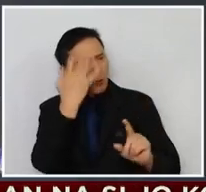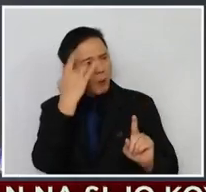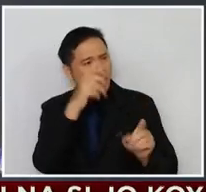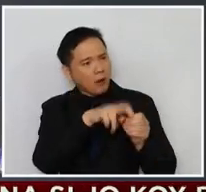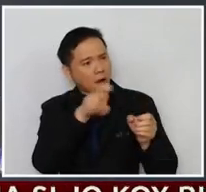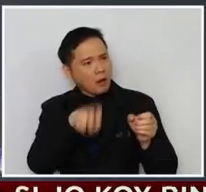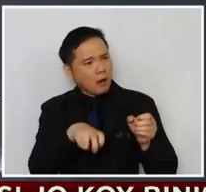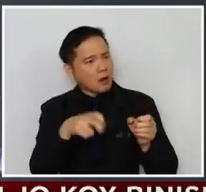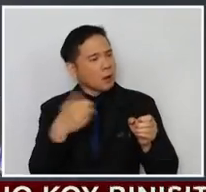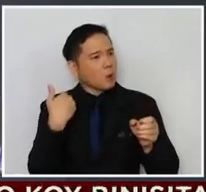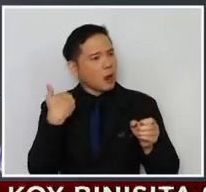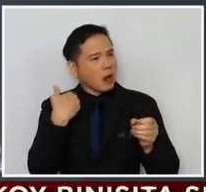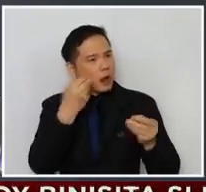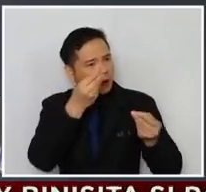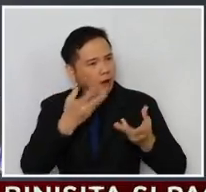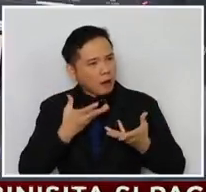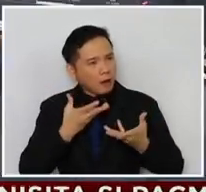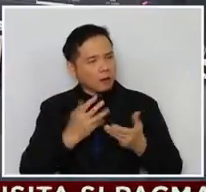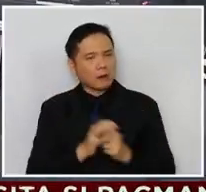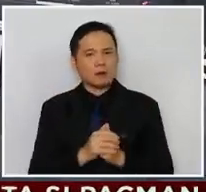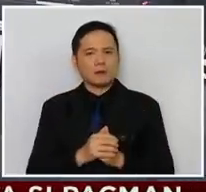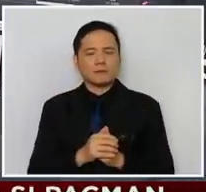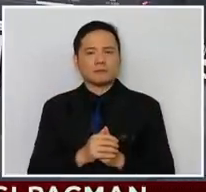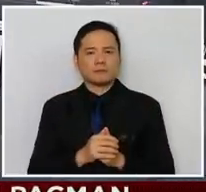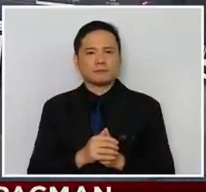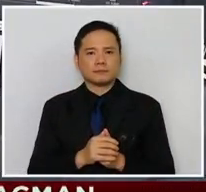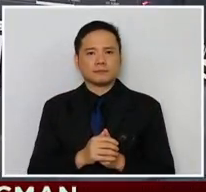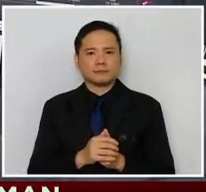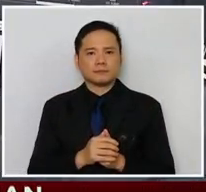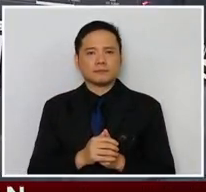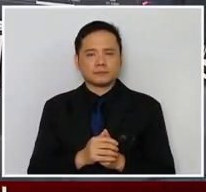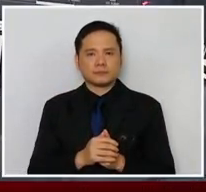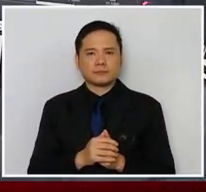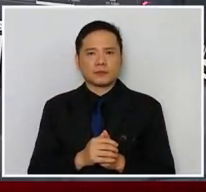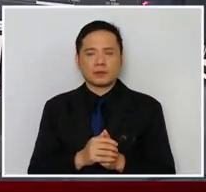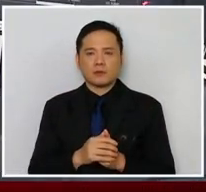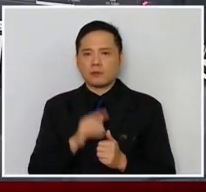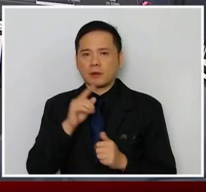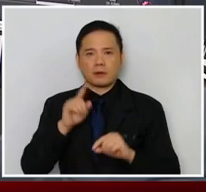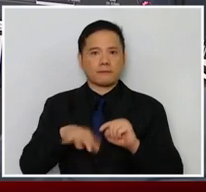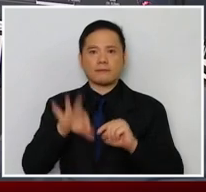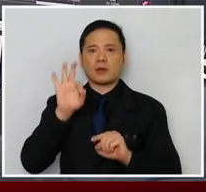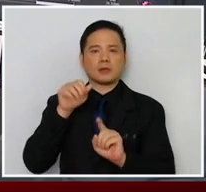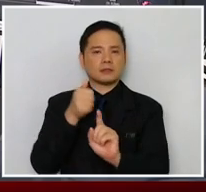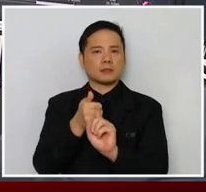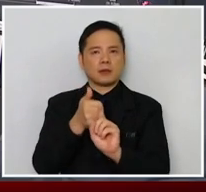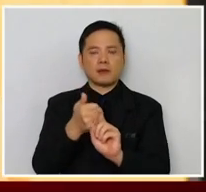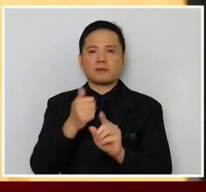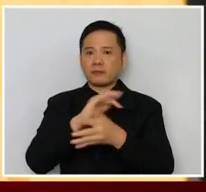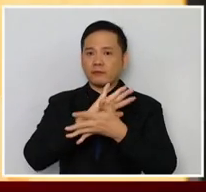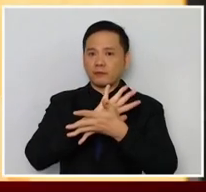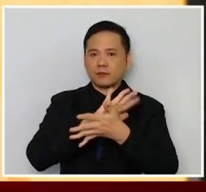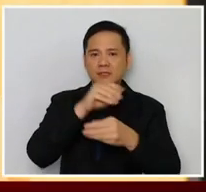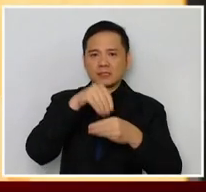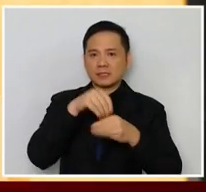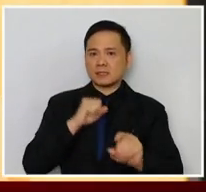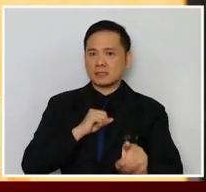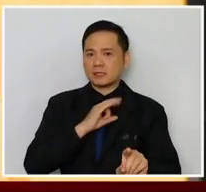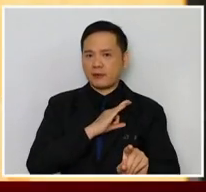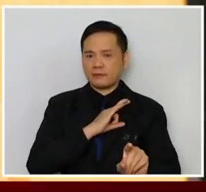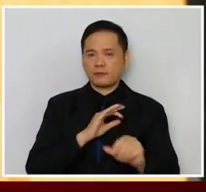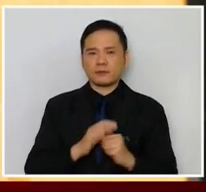sa kanila. Hindi rin umano agad sila nasabihan na may mga nagpositibo na pala sa COVID na mga crew. I-issuean po